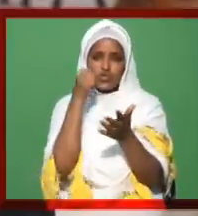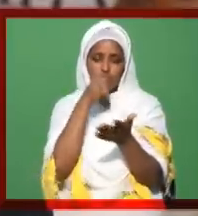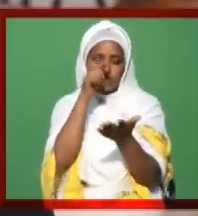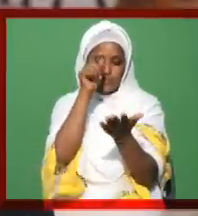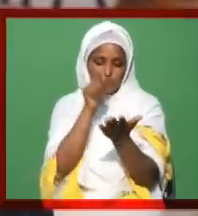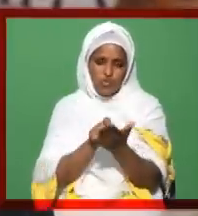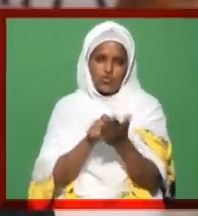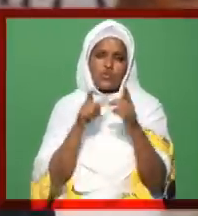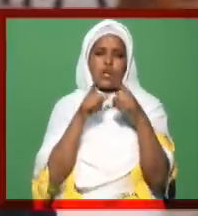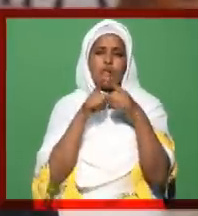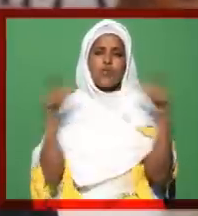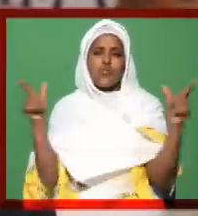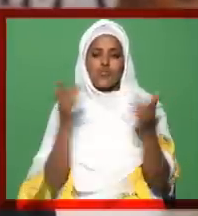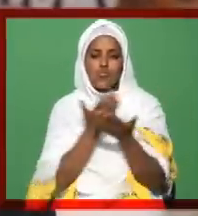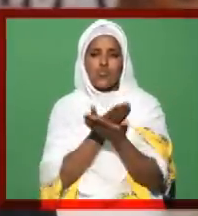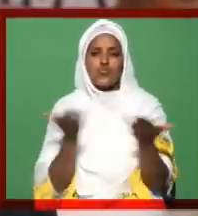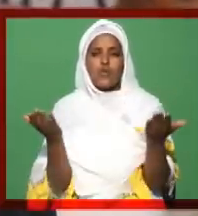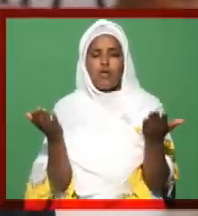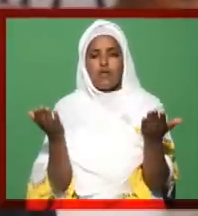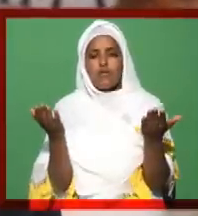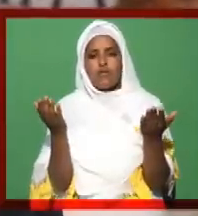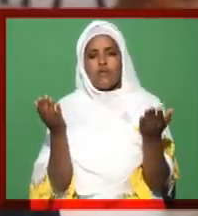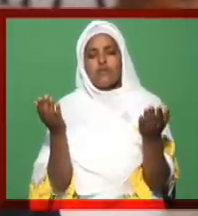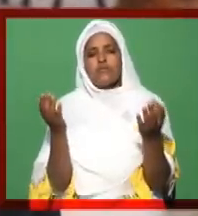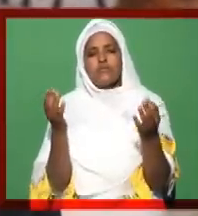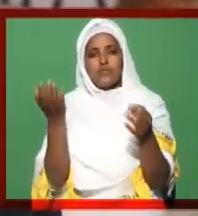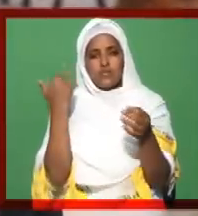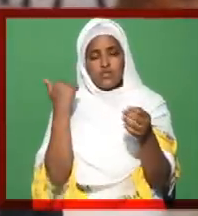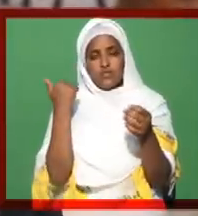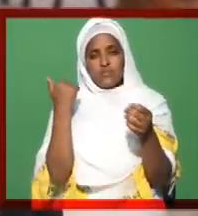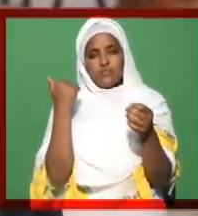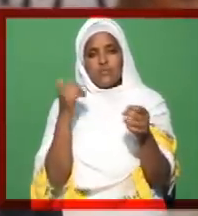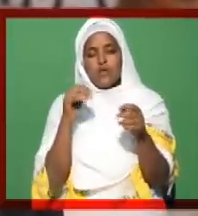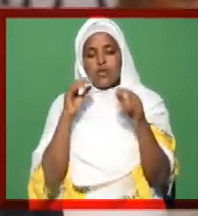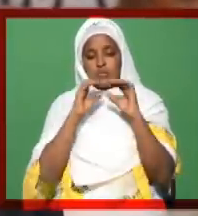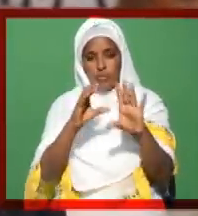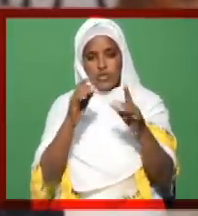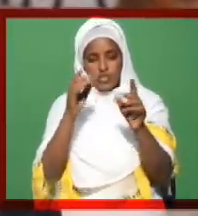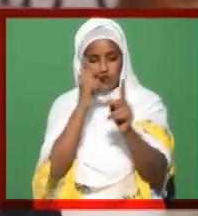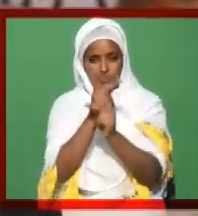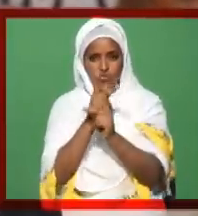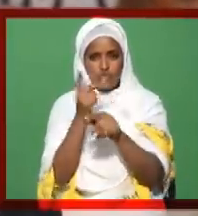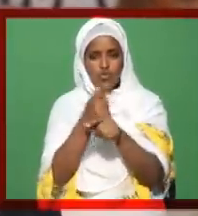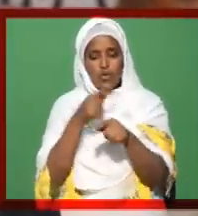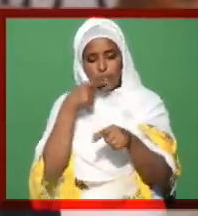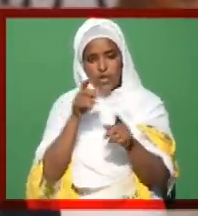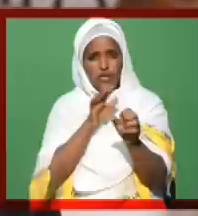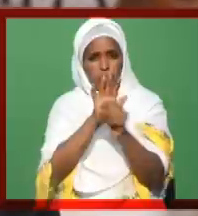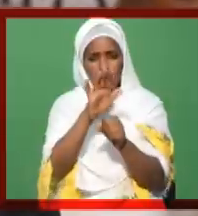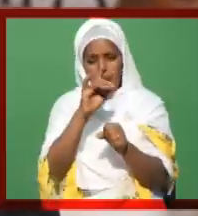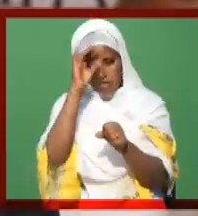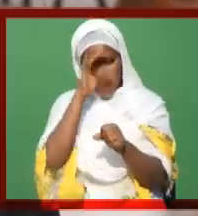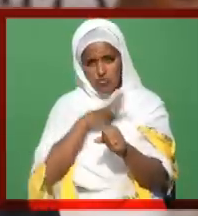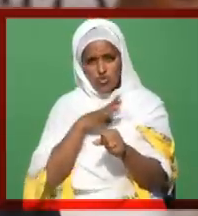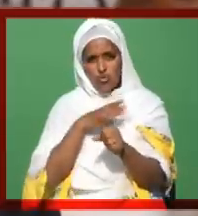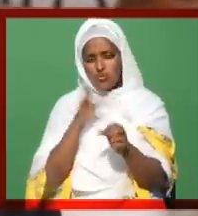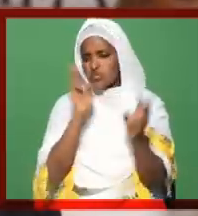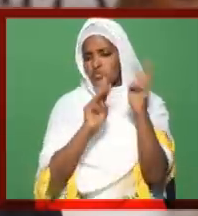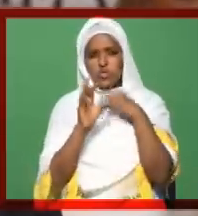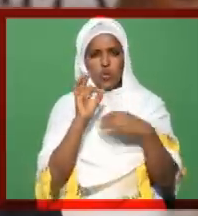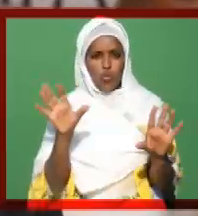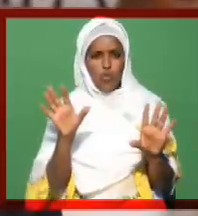مزقبو تلقو قدعي كدما مريالوت اندتا تبقى هونو لمن غير كبقى عندهم صوبيون شجري